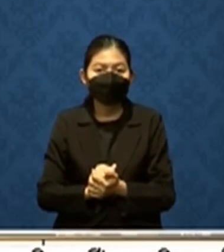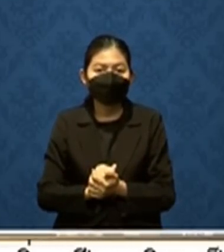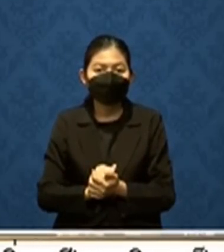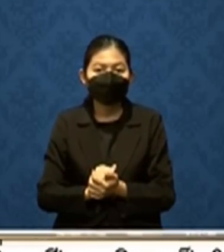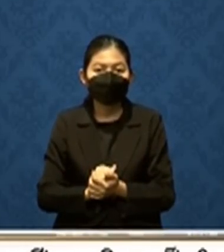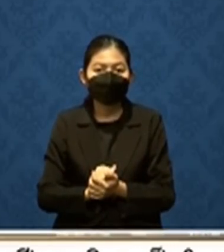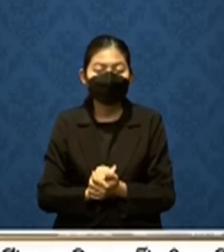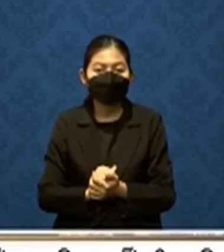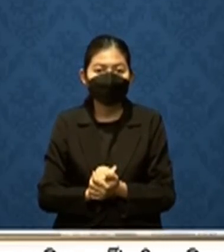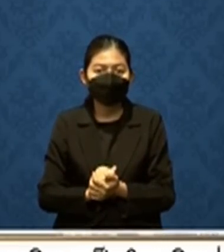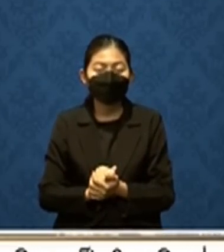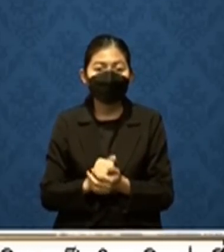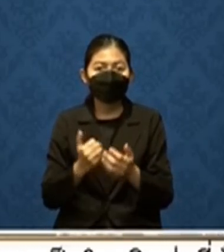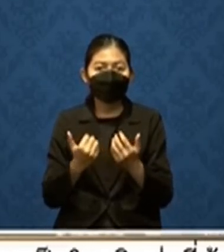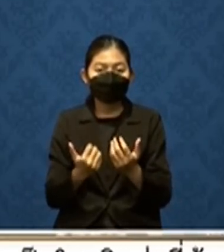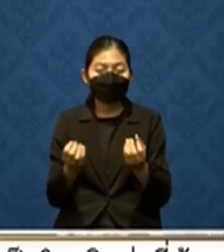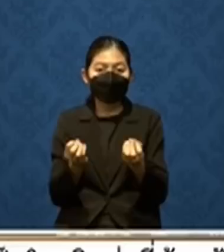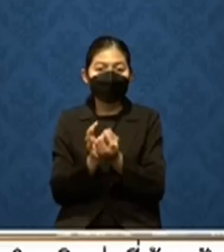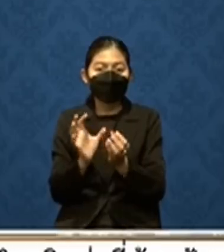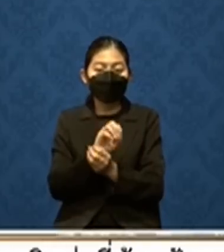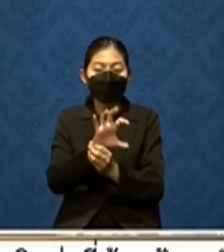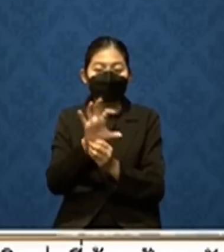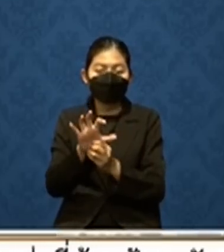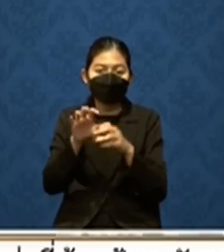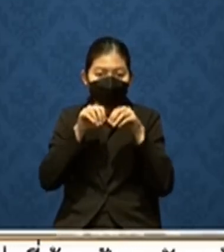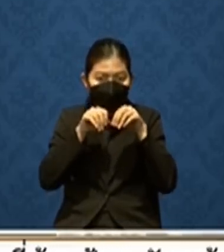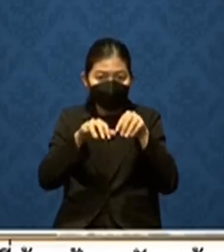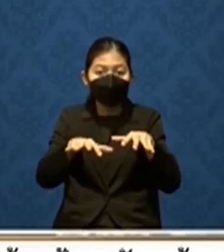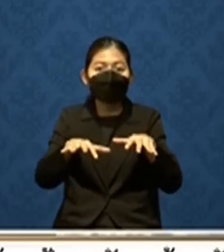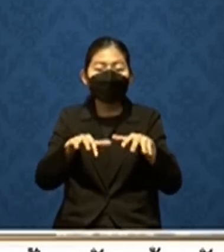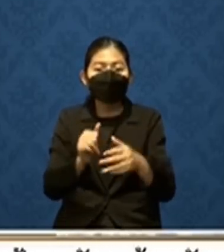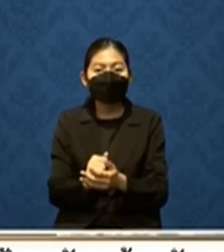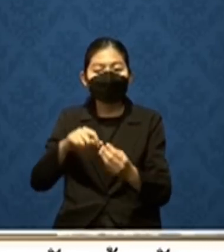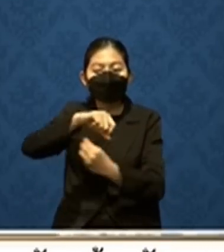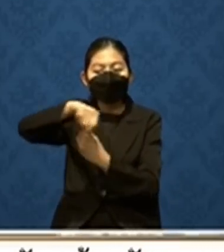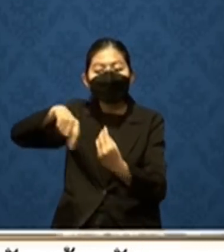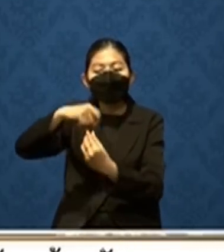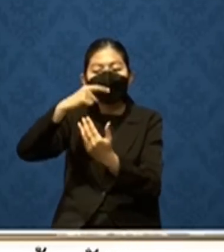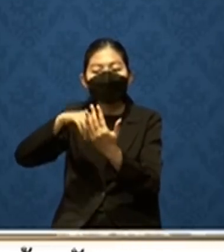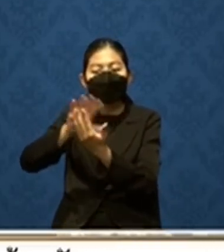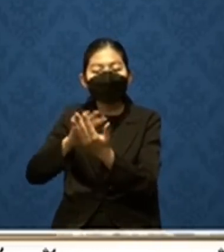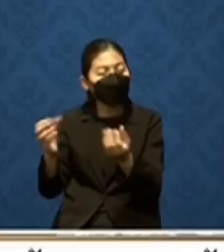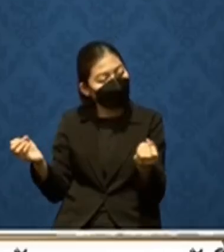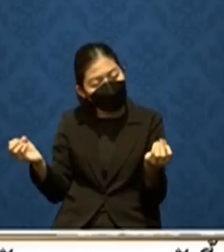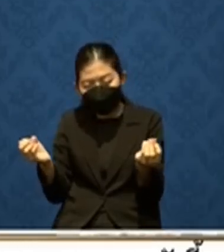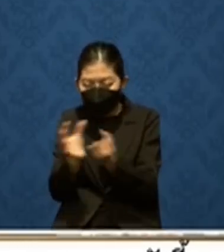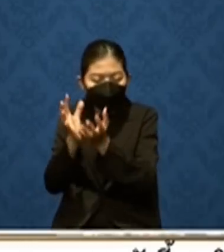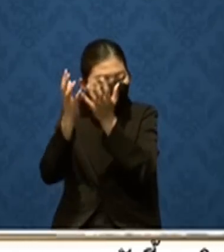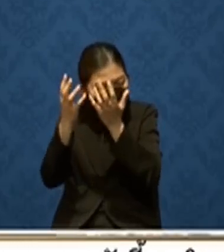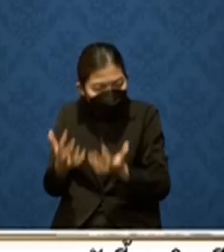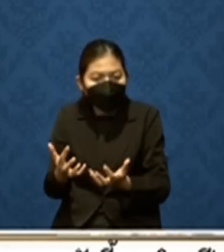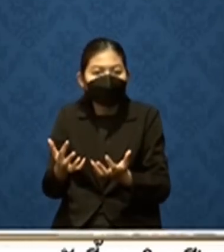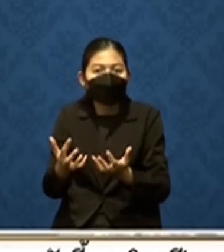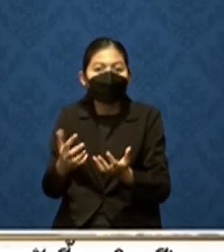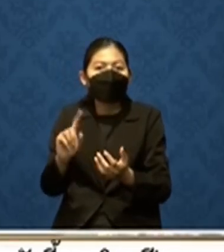พ่อของลูกกระบัตรเข้ามาอ่าและเศรษฐกิจเราได้รับผลกระทบอย่างหนักหนาสาหัสเพราะ